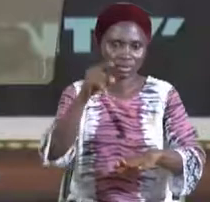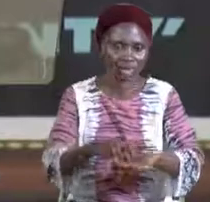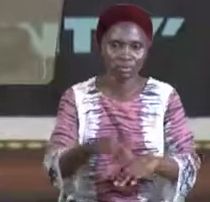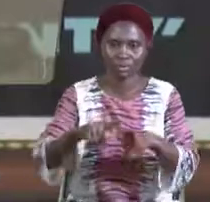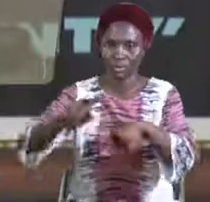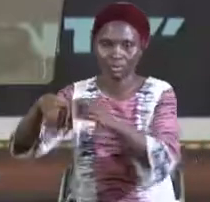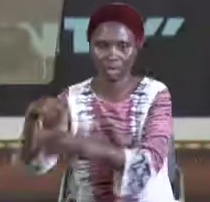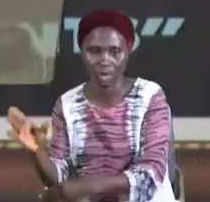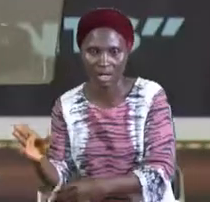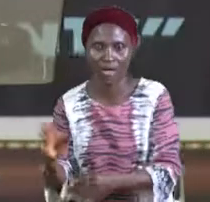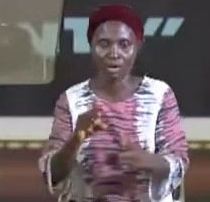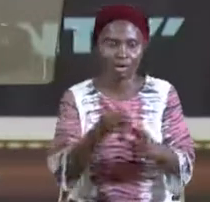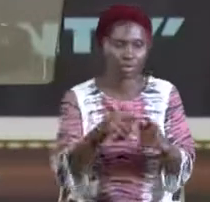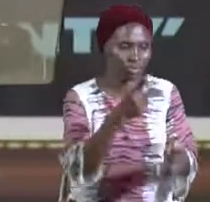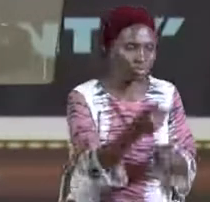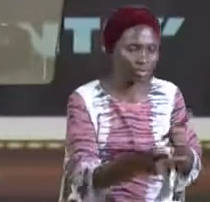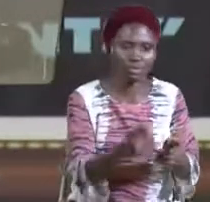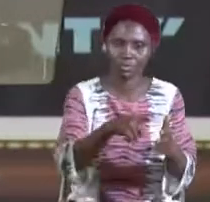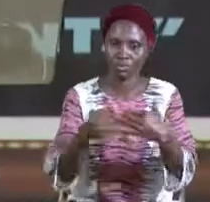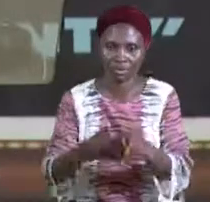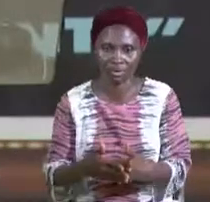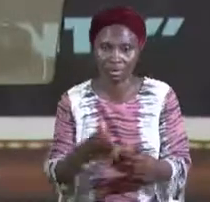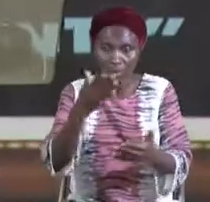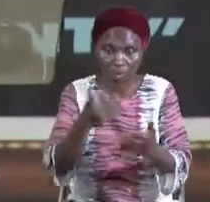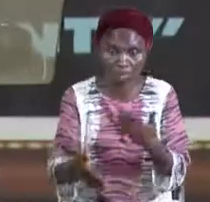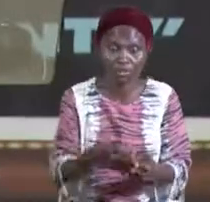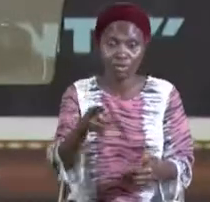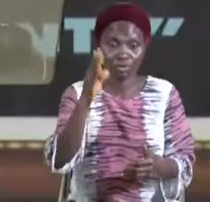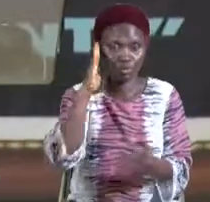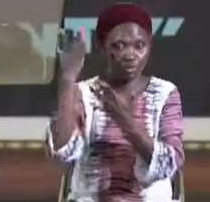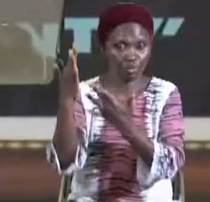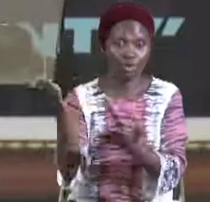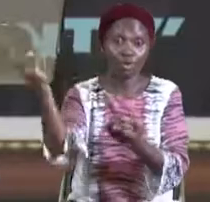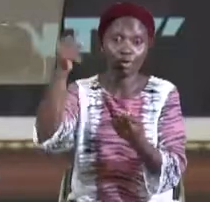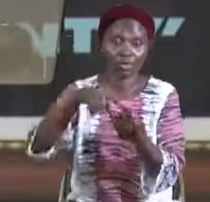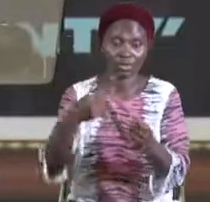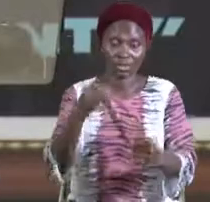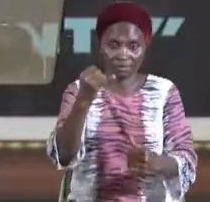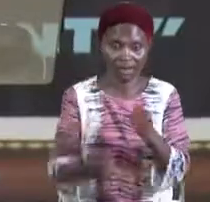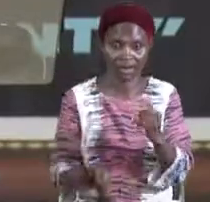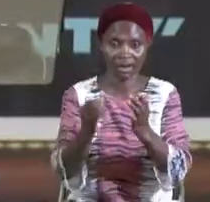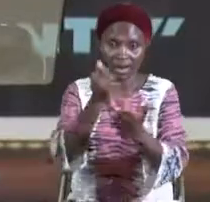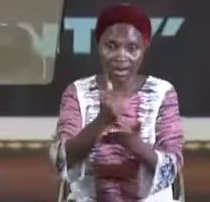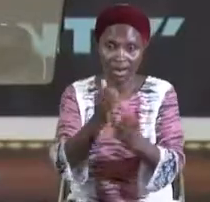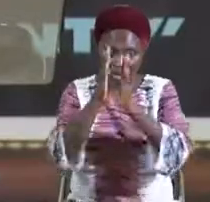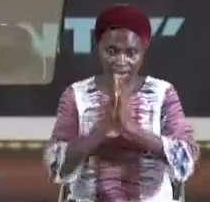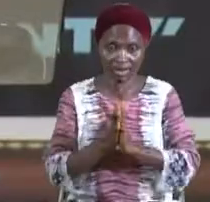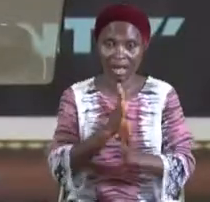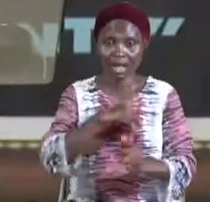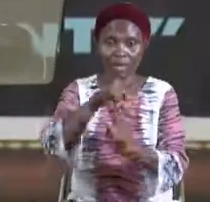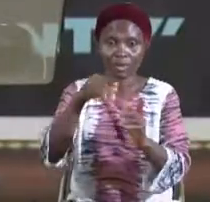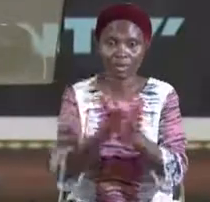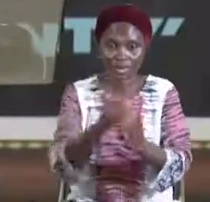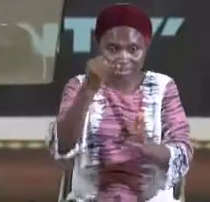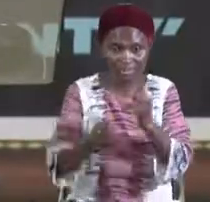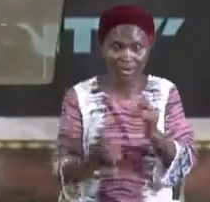visiter qui que ce soit ou quoi que ce soit. Vous devez attendre jusqu'au dernier Amen. Et lorsque ce dernier Amen